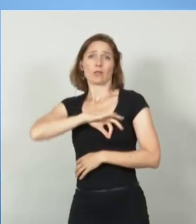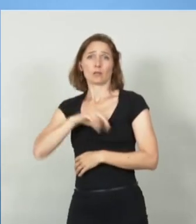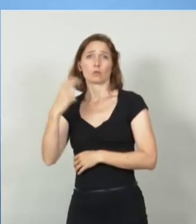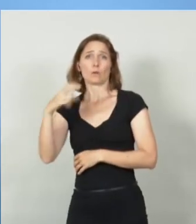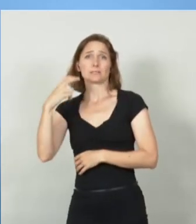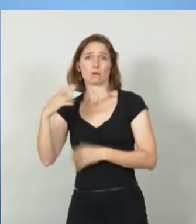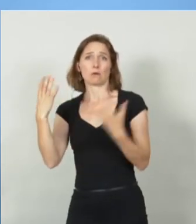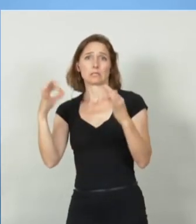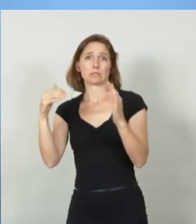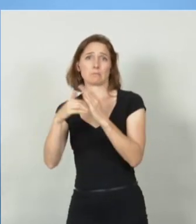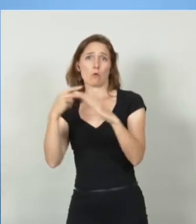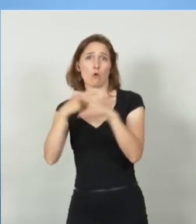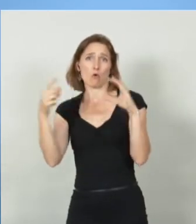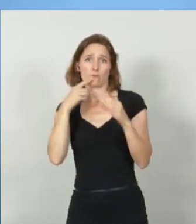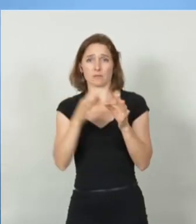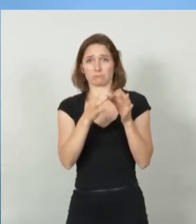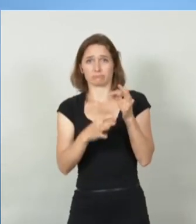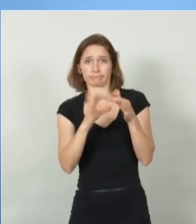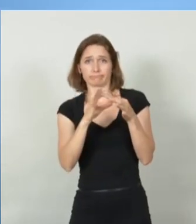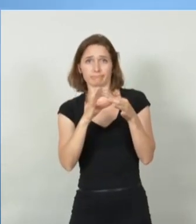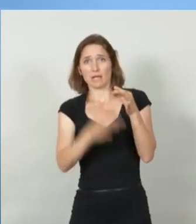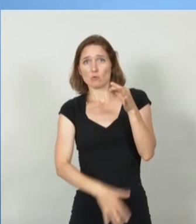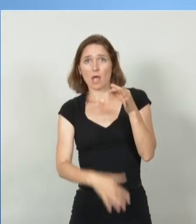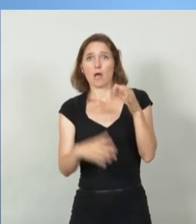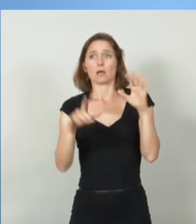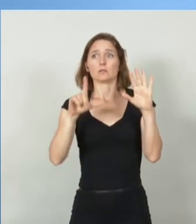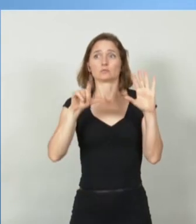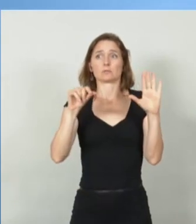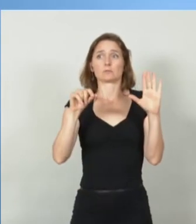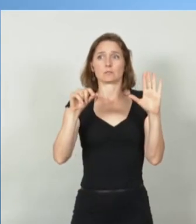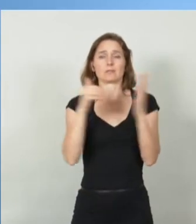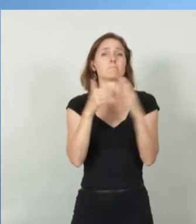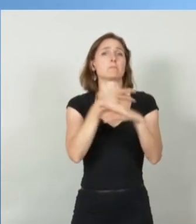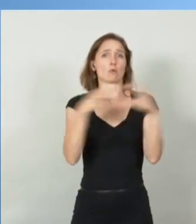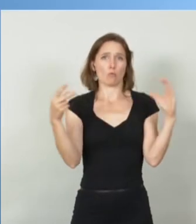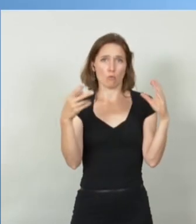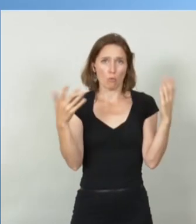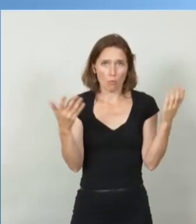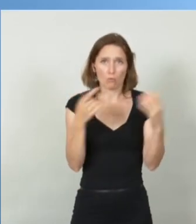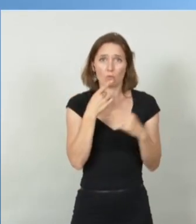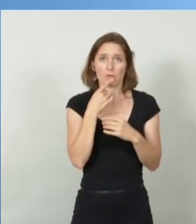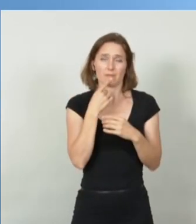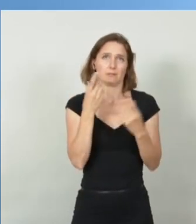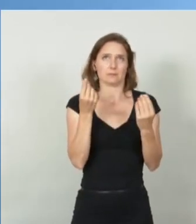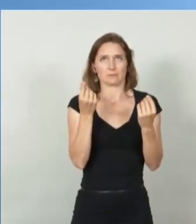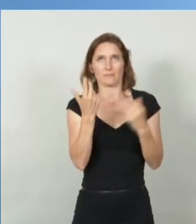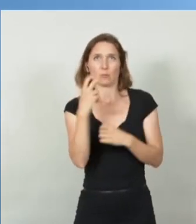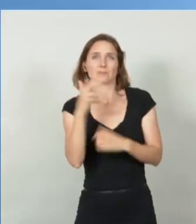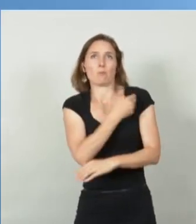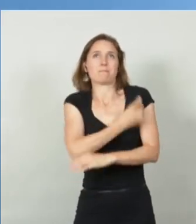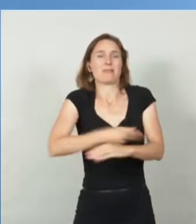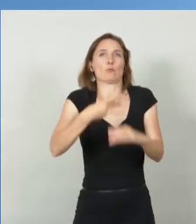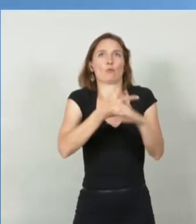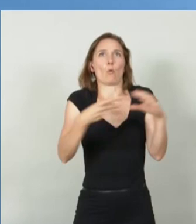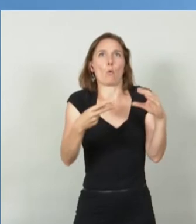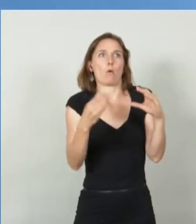un effet levier qui nous permet d'avoir en termes de financement sur nos projets environ 300000 3 millions d'euros par 300 millions non sinon je vous en laisserai